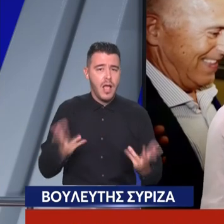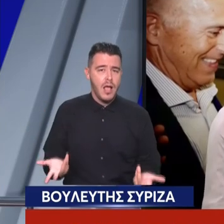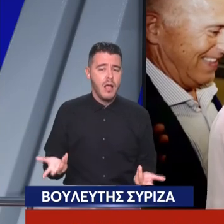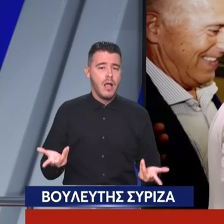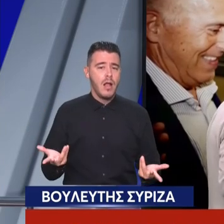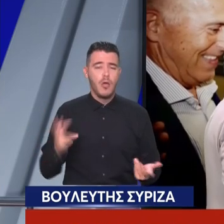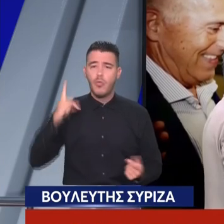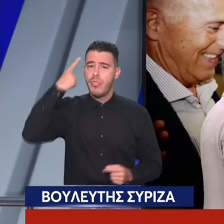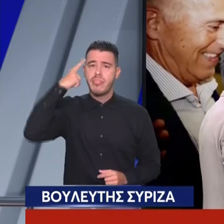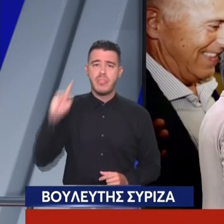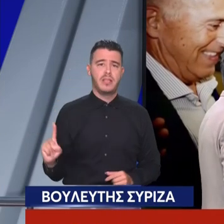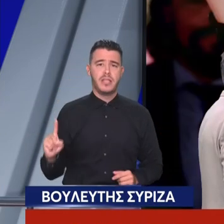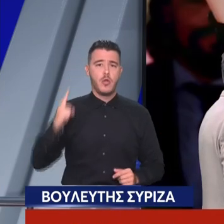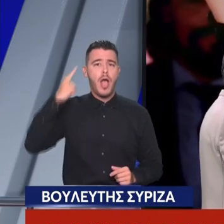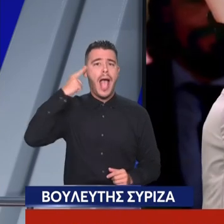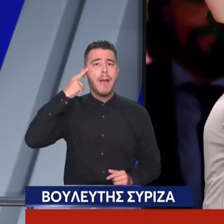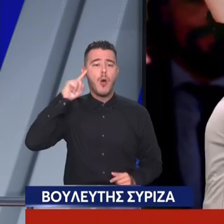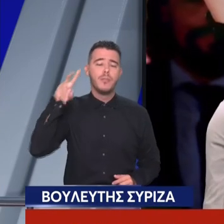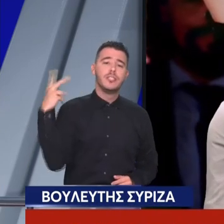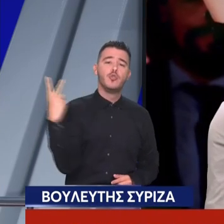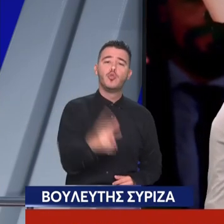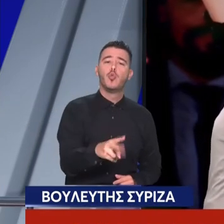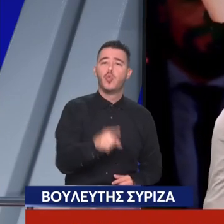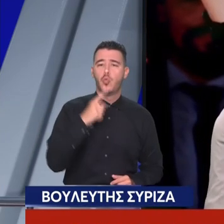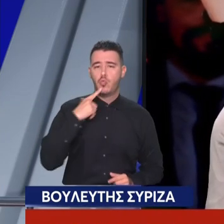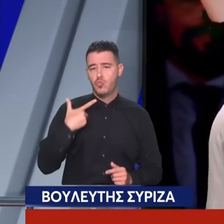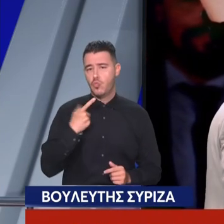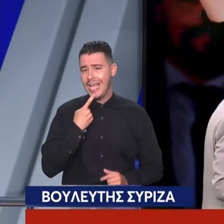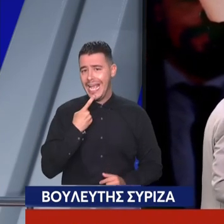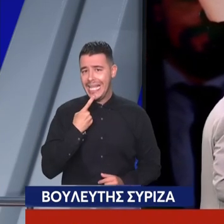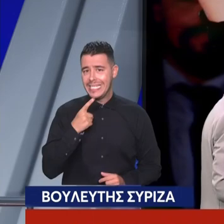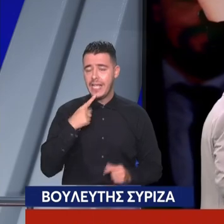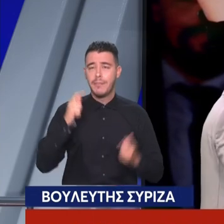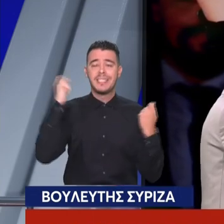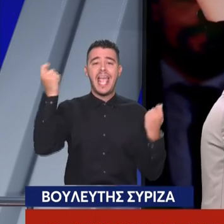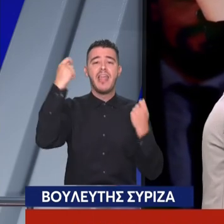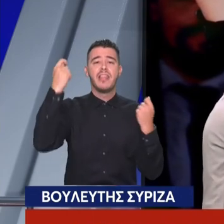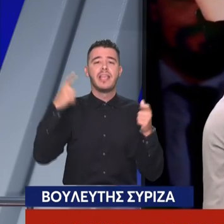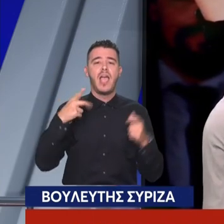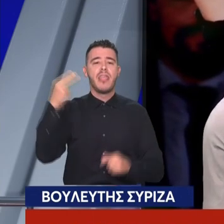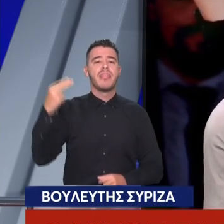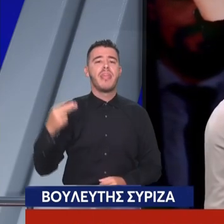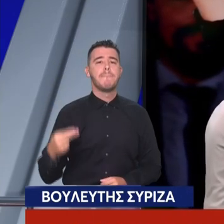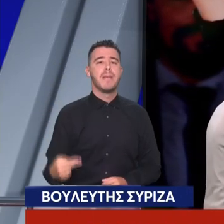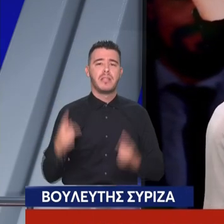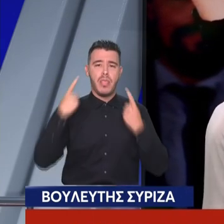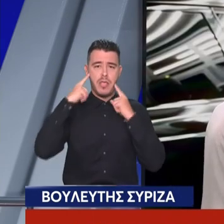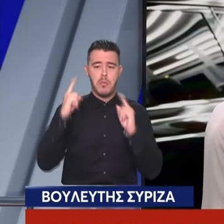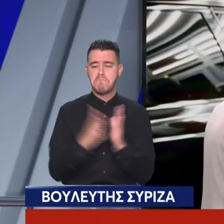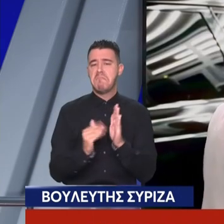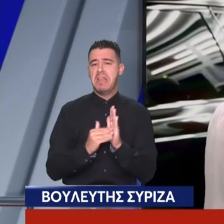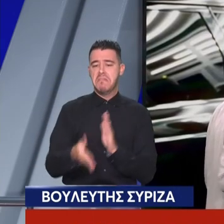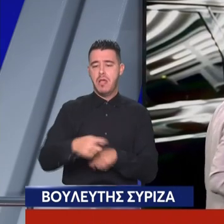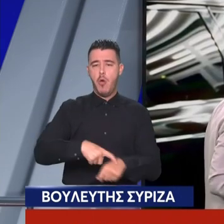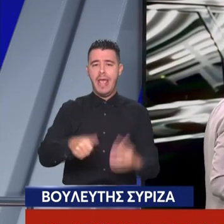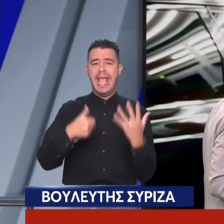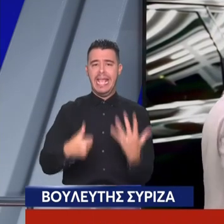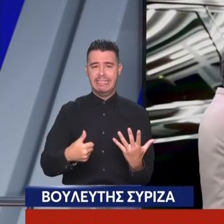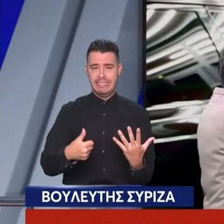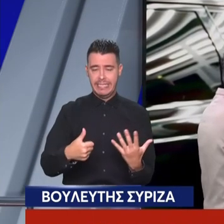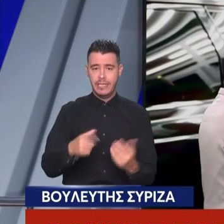τις απόψεις του κ. Κασελάκη για τα εθνικά θέματα. Σήμερα, σε μια μισή ώρα από τώρα, ο Πρωθυπουργός θα συναντηθεί με τον Τούρκο Πρόεδρο. Τι λέει